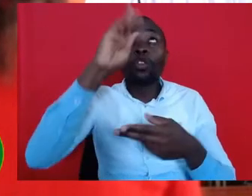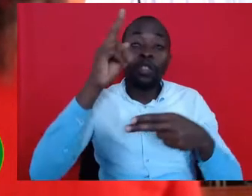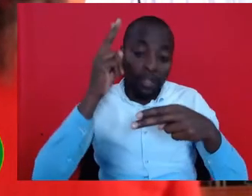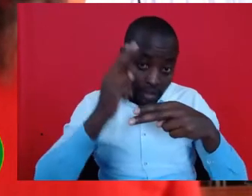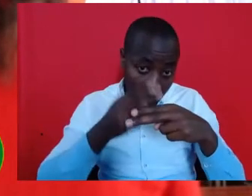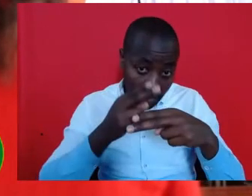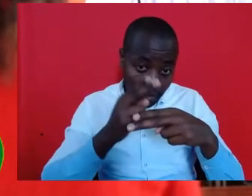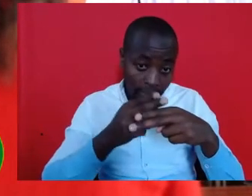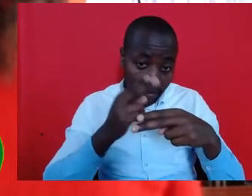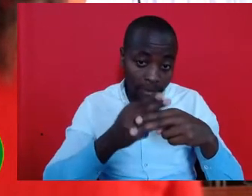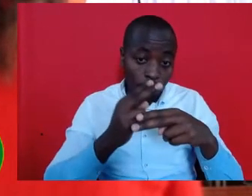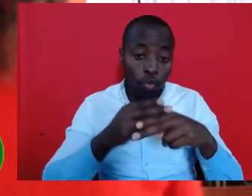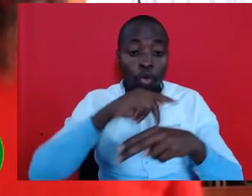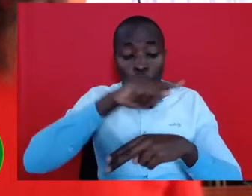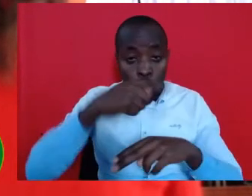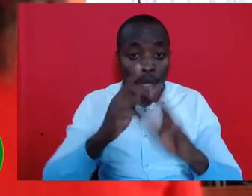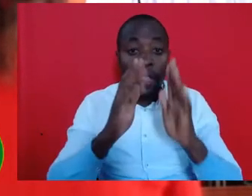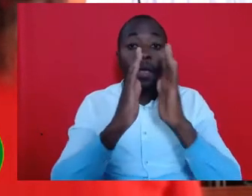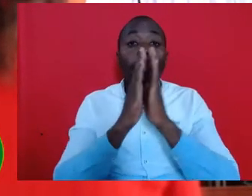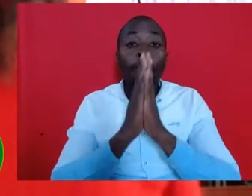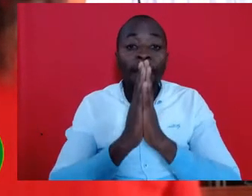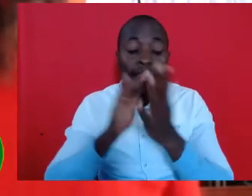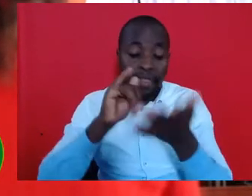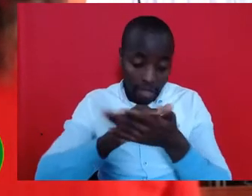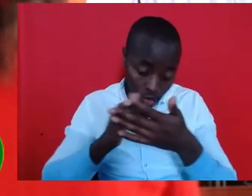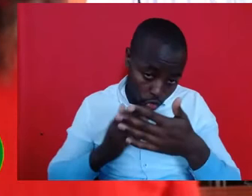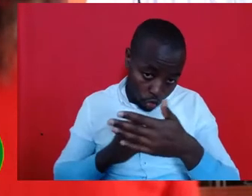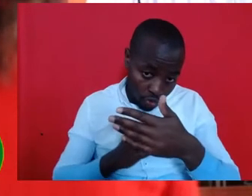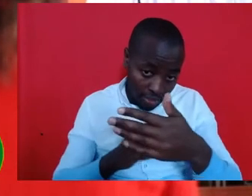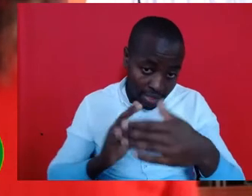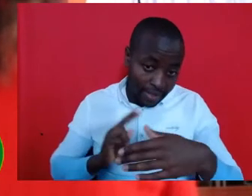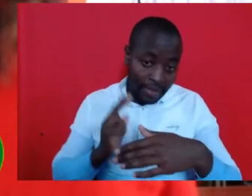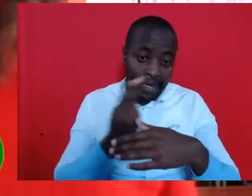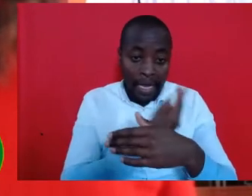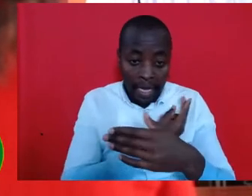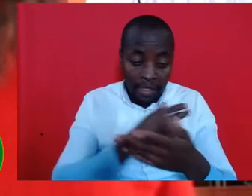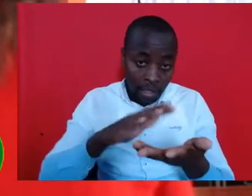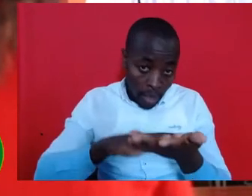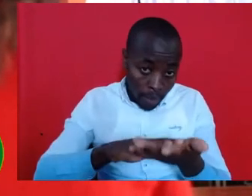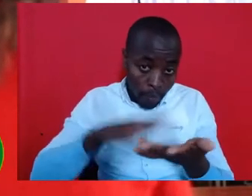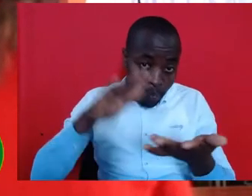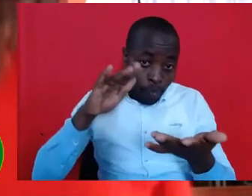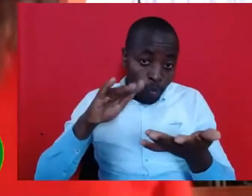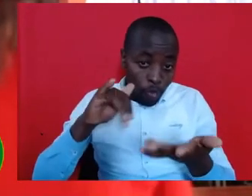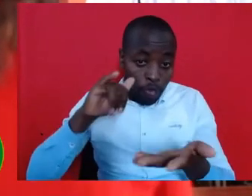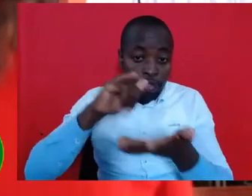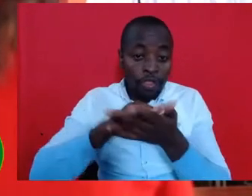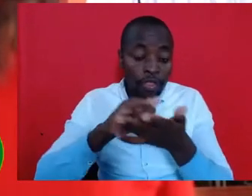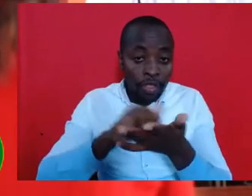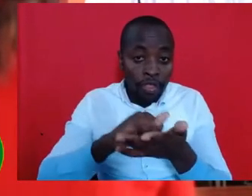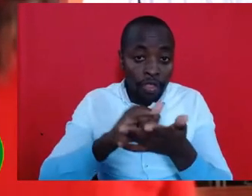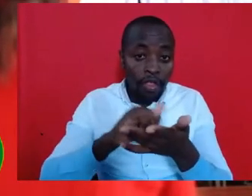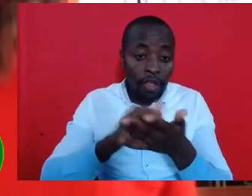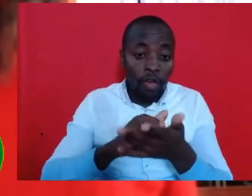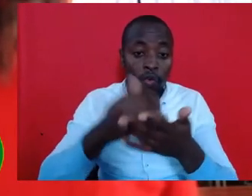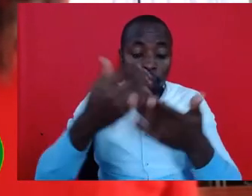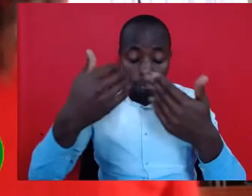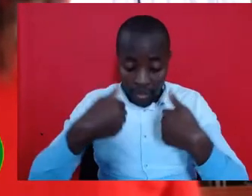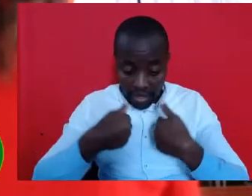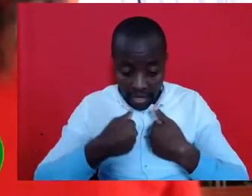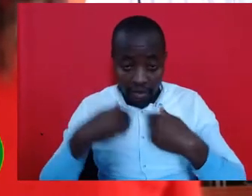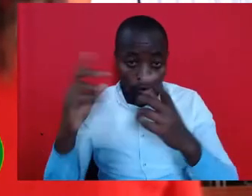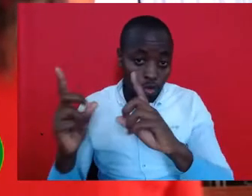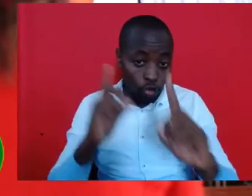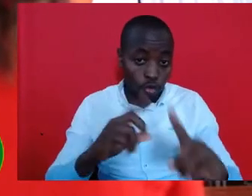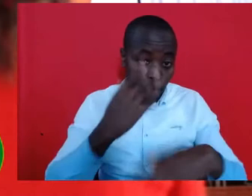Twakuomba Baba uendelee kutubariki na kutuongoza, hasa tuweze kutia maanani maneno ambayo tumeweza kusikia